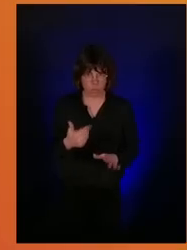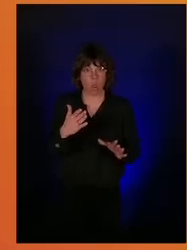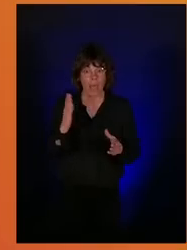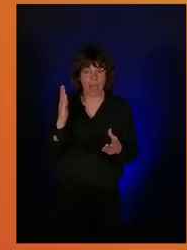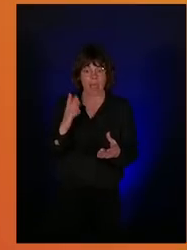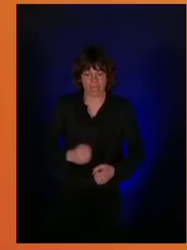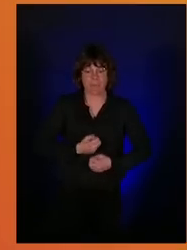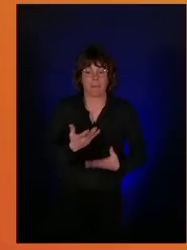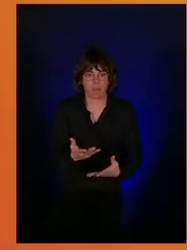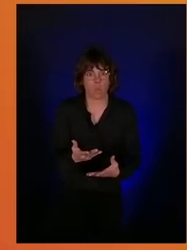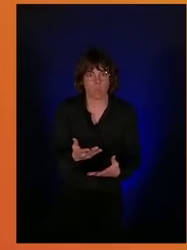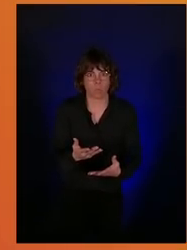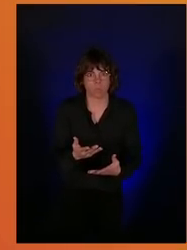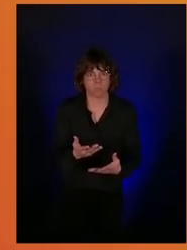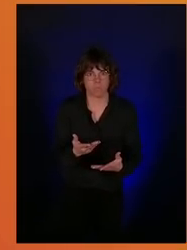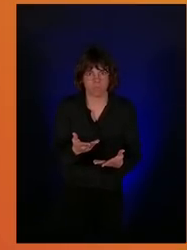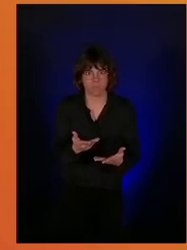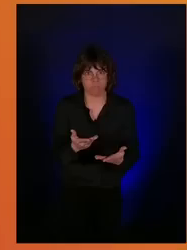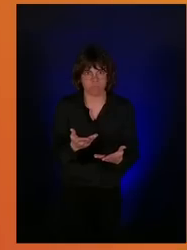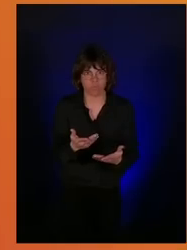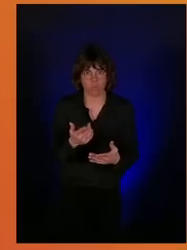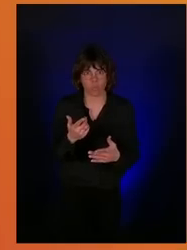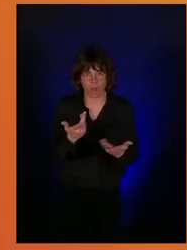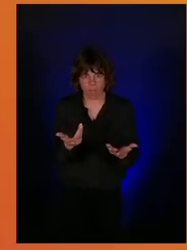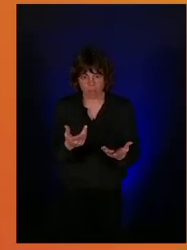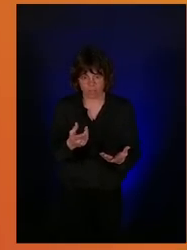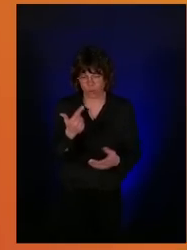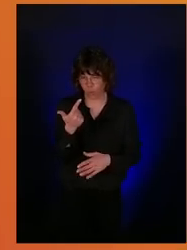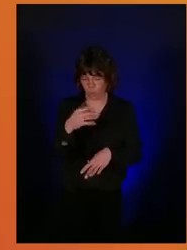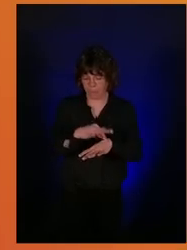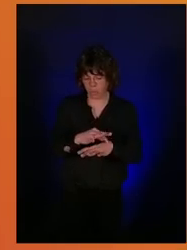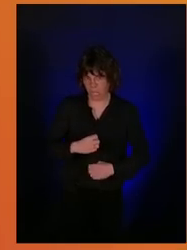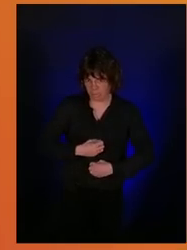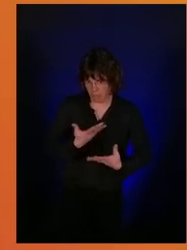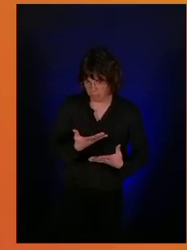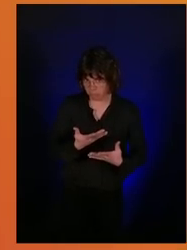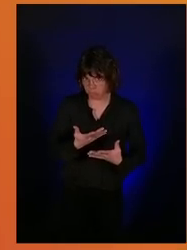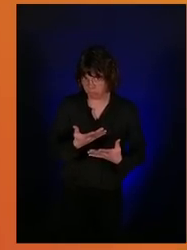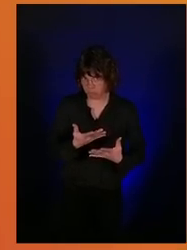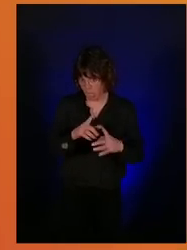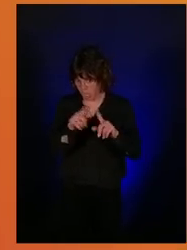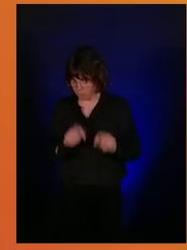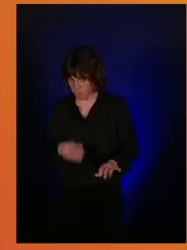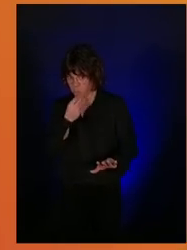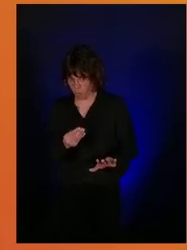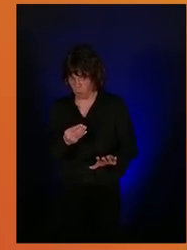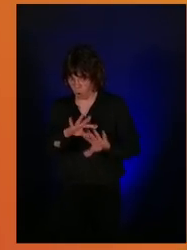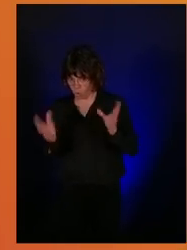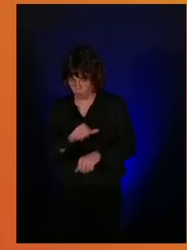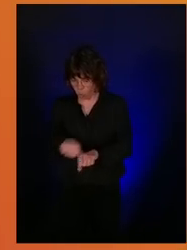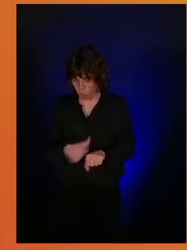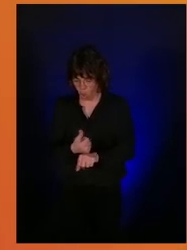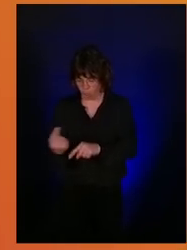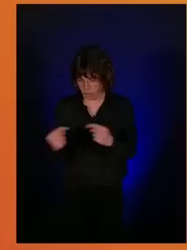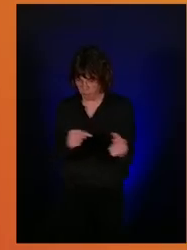interventions interactives, on a 2 minutes. Si on respecte les 2 minutes d'intervention, on a 1 heure de débat, ça veut